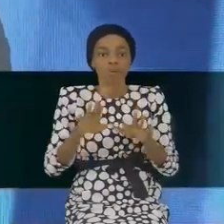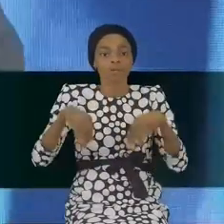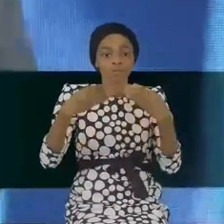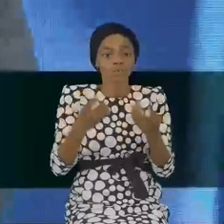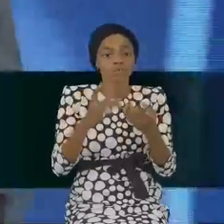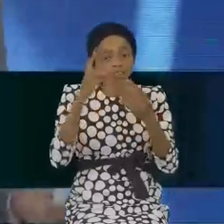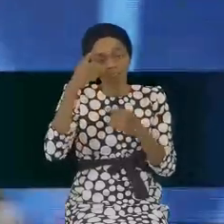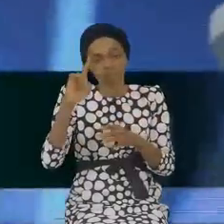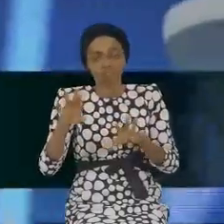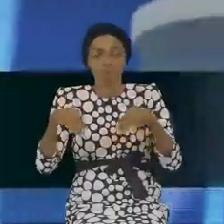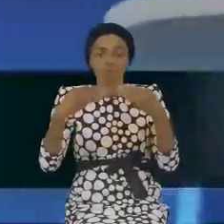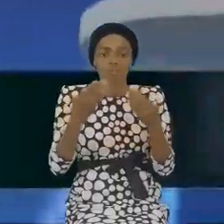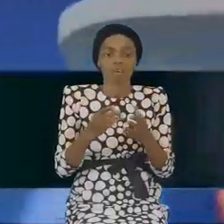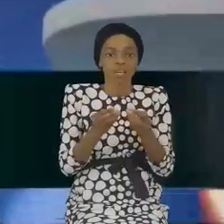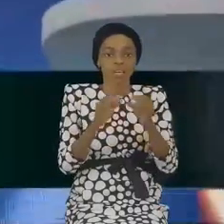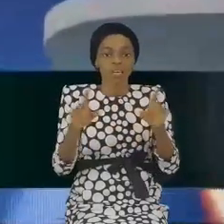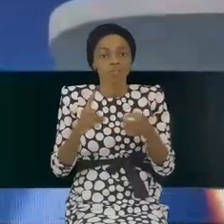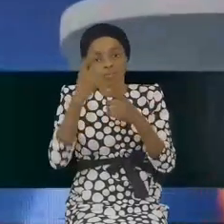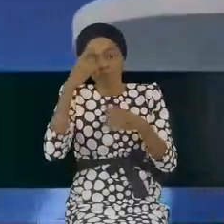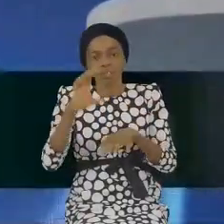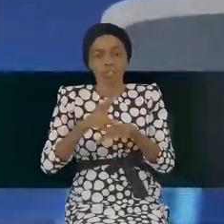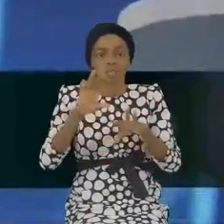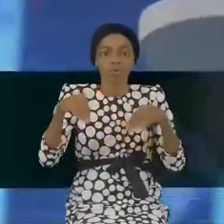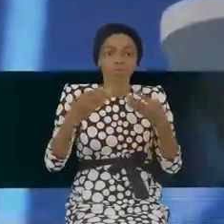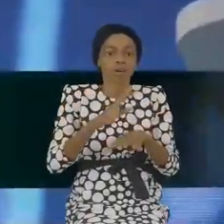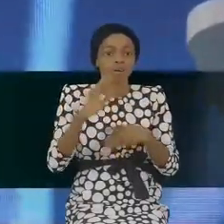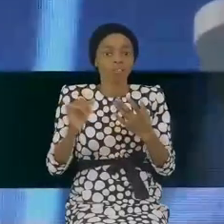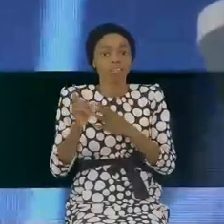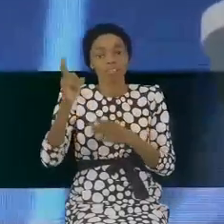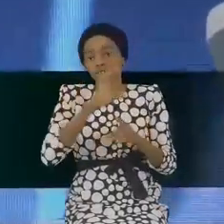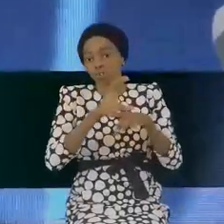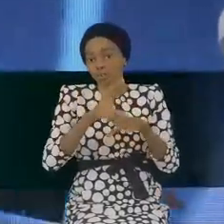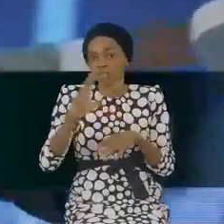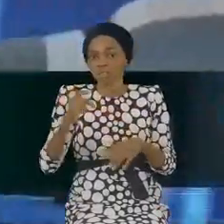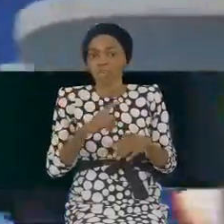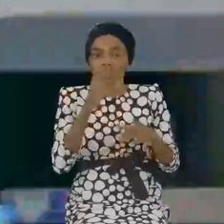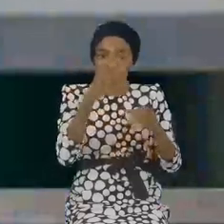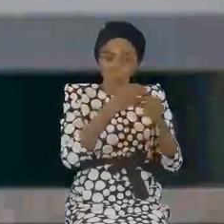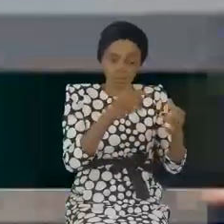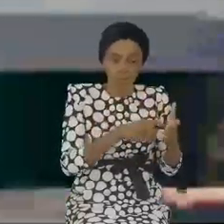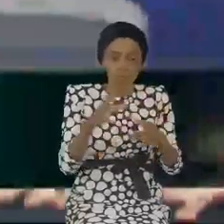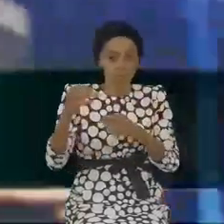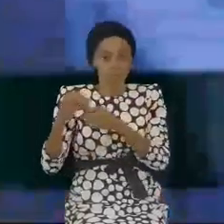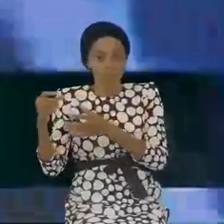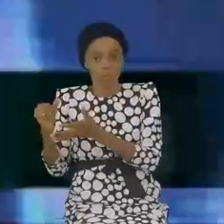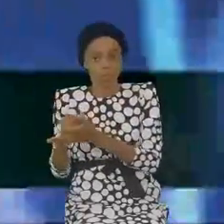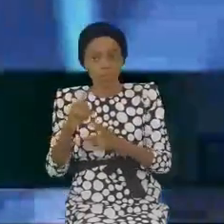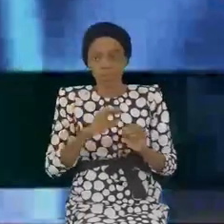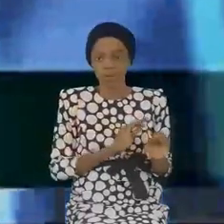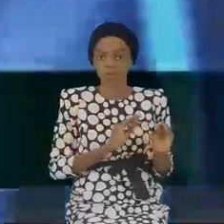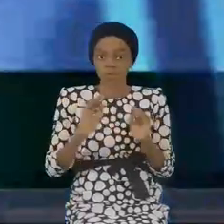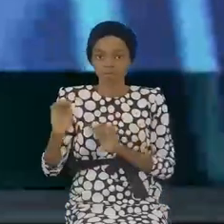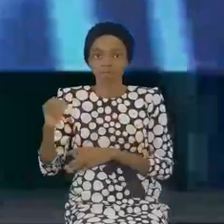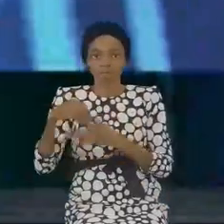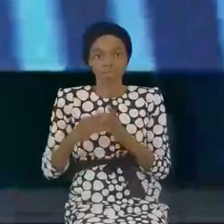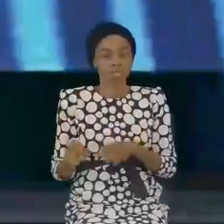une terre à l'église, il pourvoit aux besoins de l'église. Nous avons acheté ci, nous avons acheté cela, et nous avançons dans le ministère. Et les gens